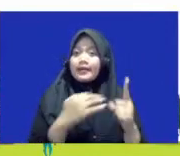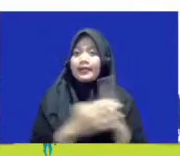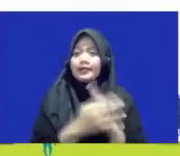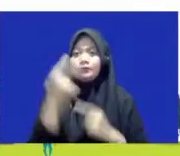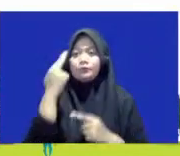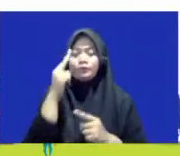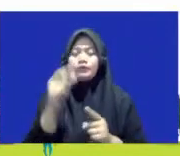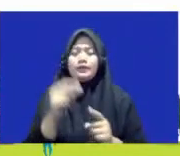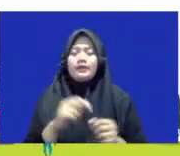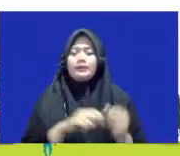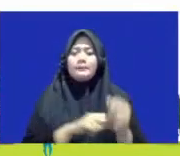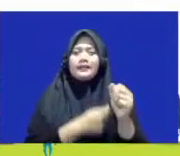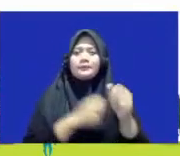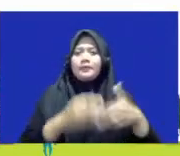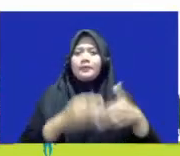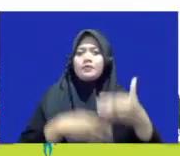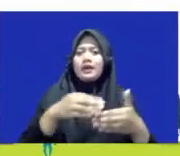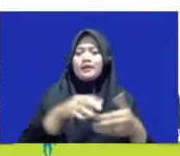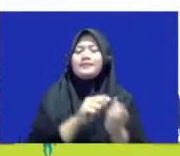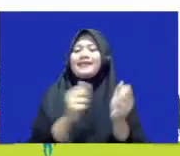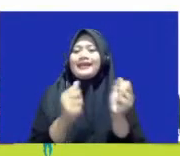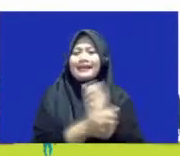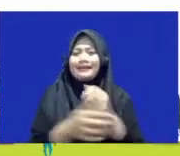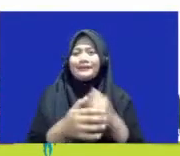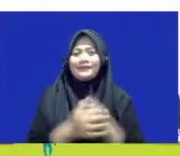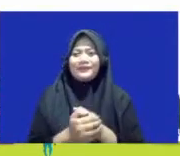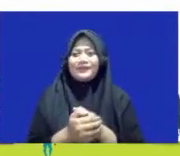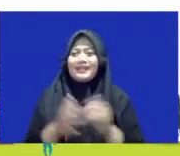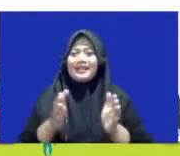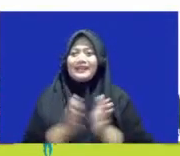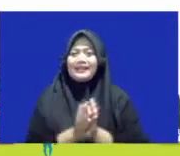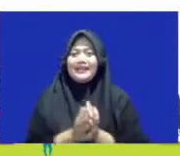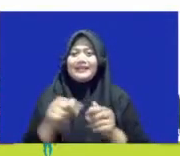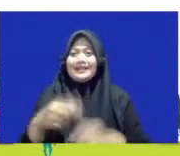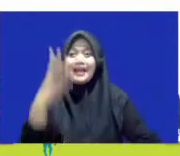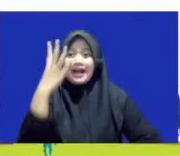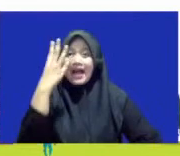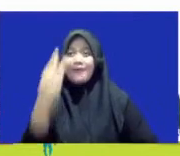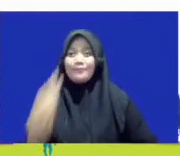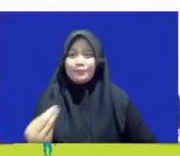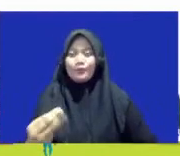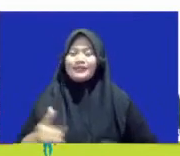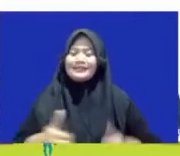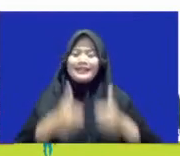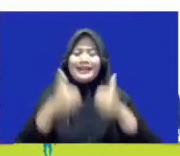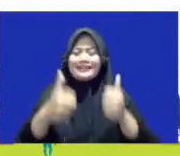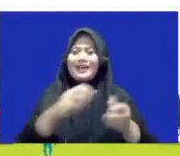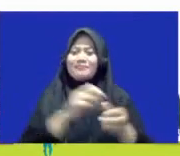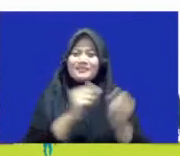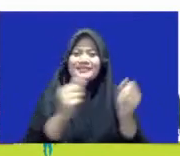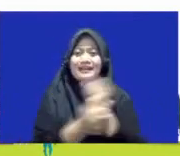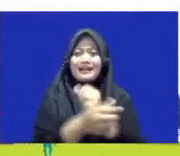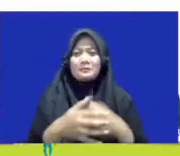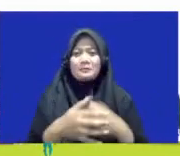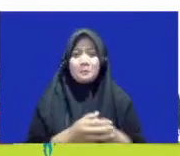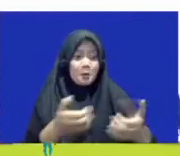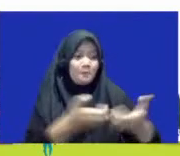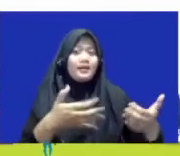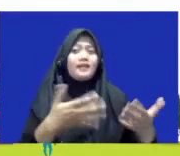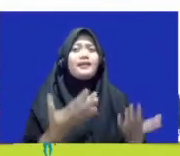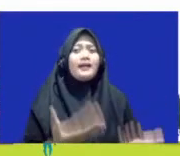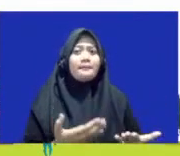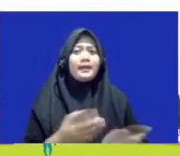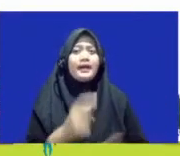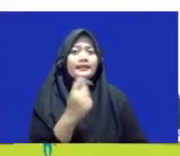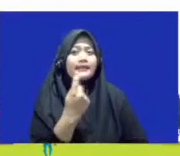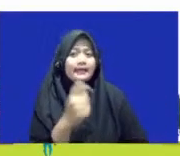yang dibina oleh Kementerian Sosial. Dan juga ada Kampung Siaga Bencana, yaitu bedanya Tagana itu person